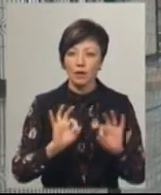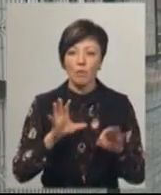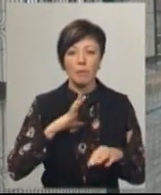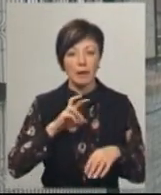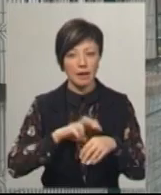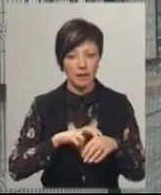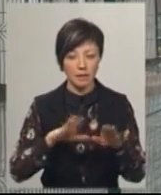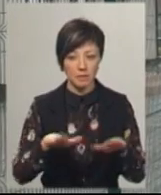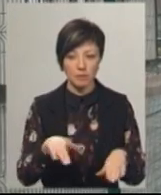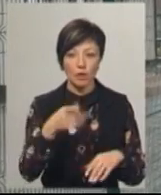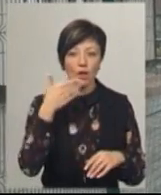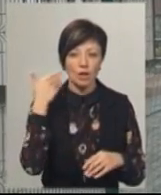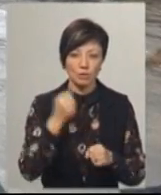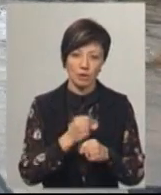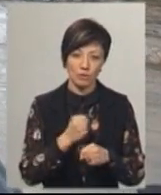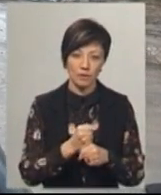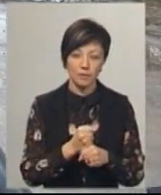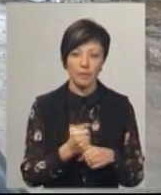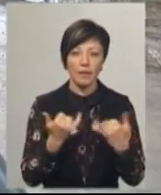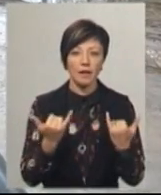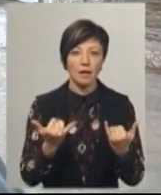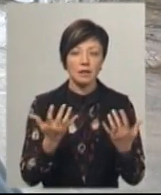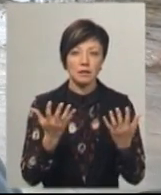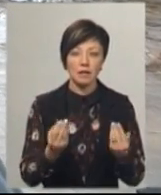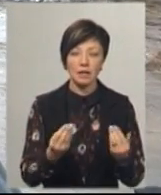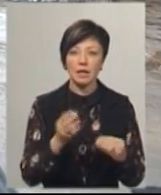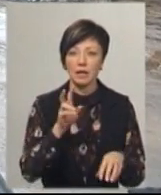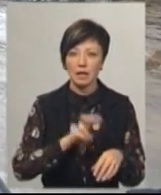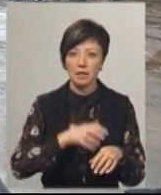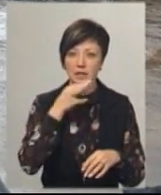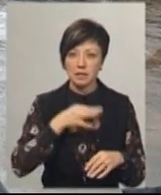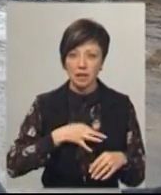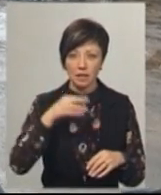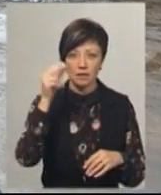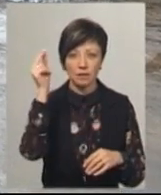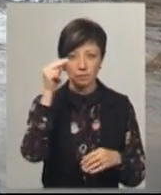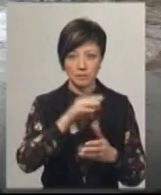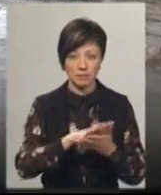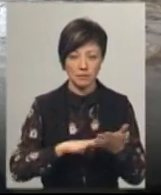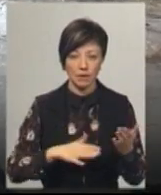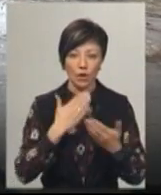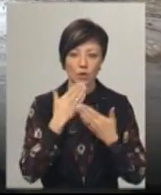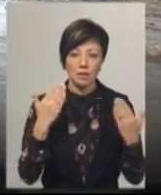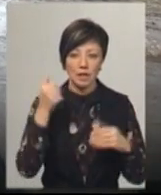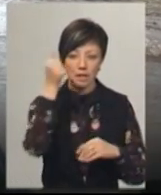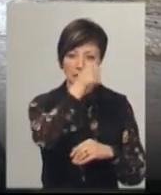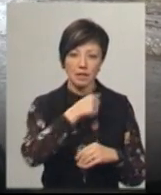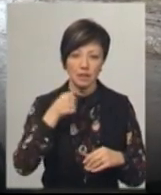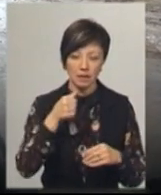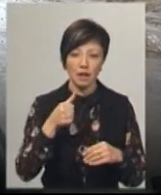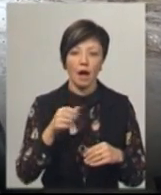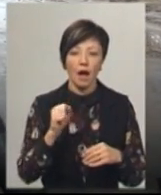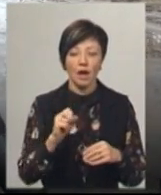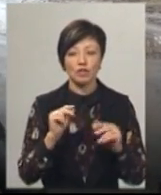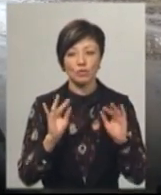би лікар на місці, і їй було б легше працювати. На даний момент лікар, нам сказали, проходить інтернатуру. Останній вже рік вона проходить.